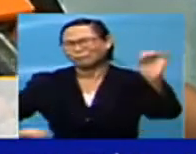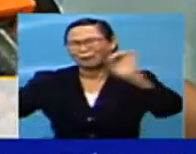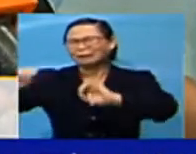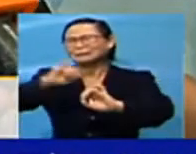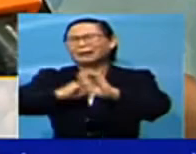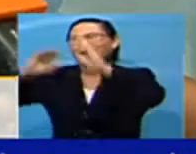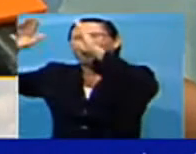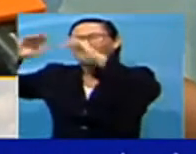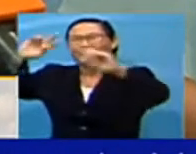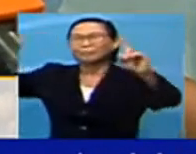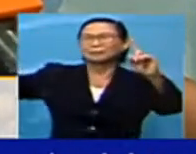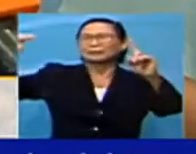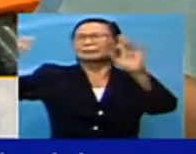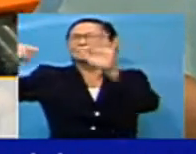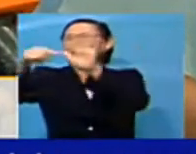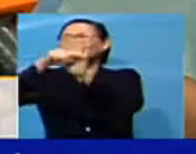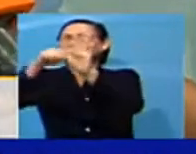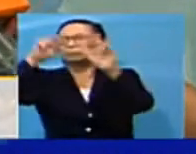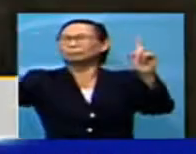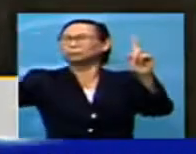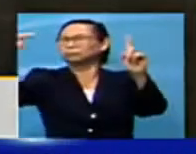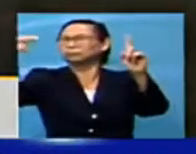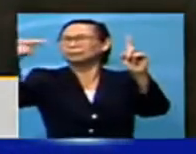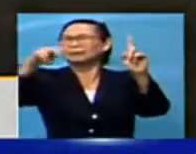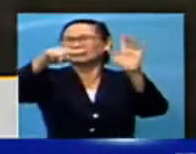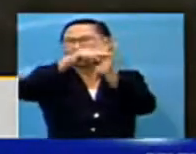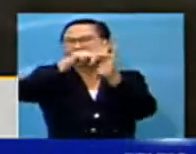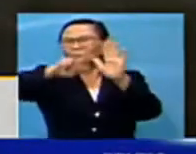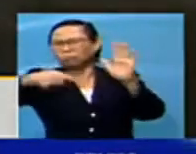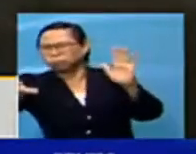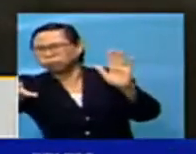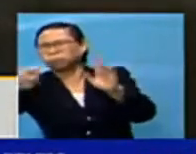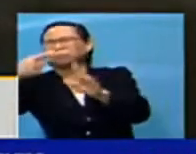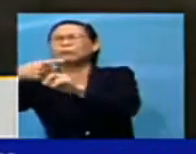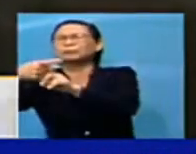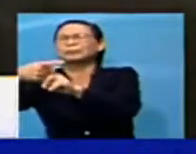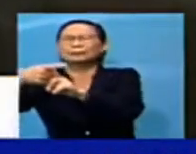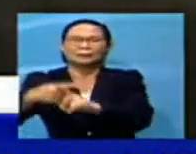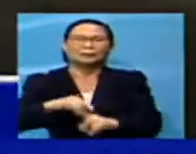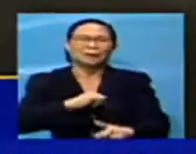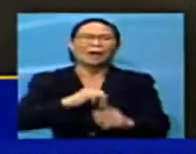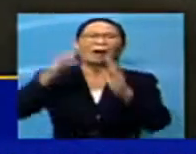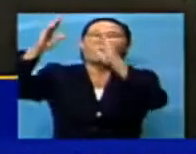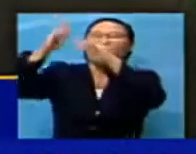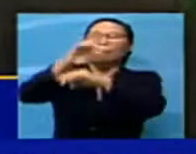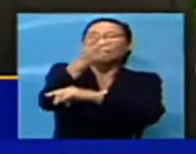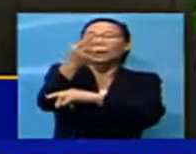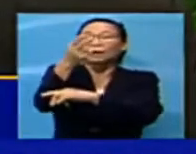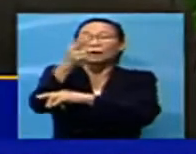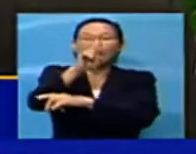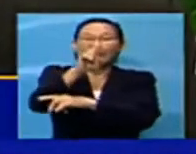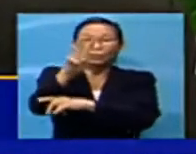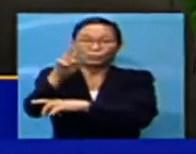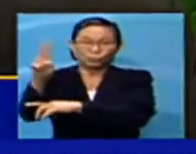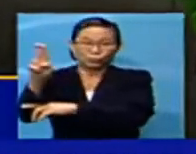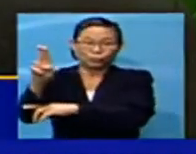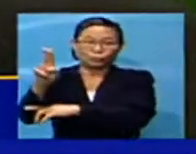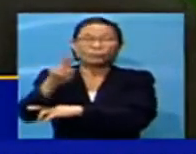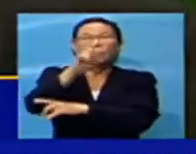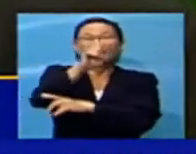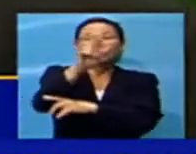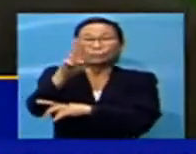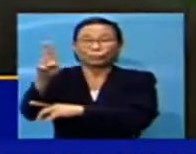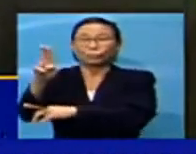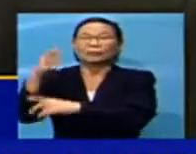harap persepsi negatif ini hendaklah diubah. Saya sangat mengharapkan agar RUU ini akan sampai ke tahap